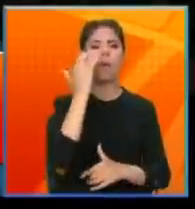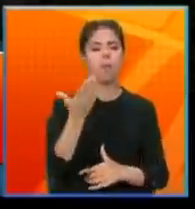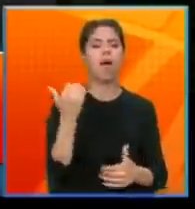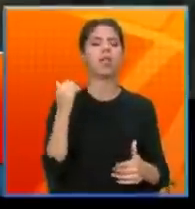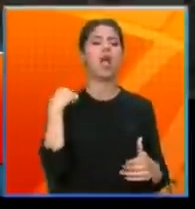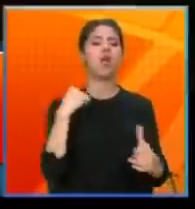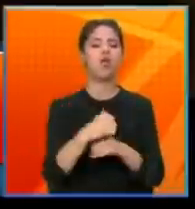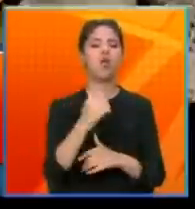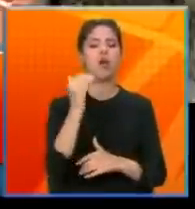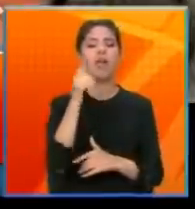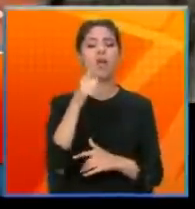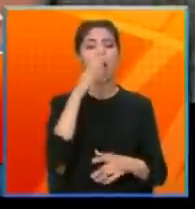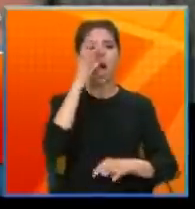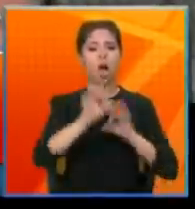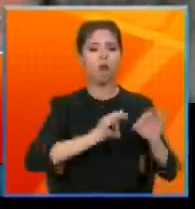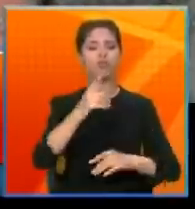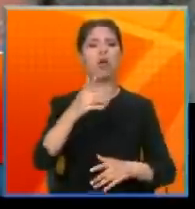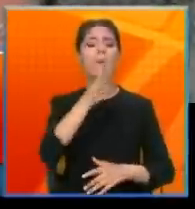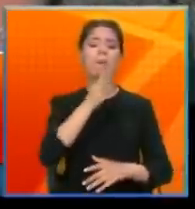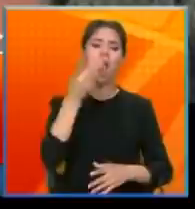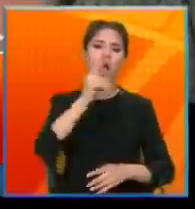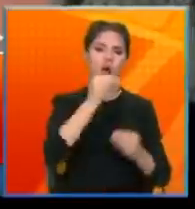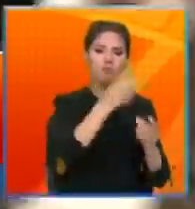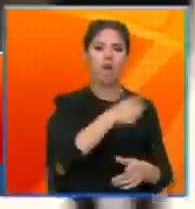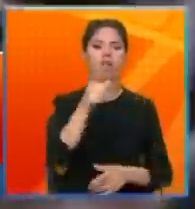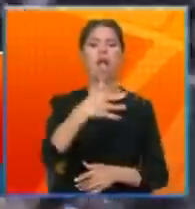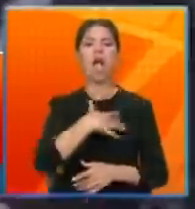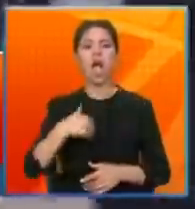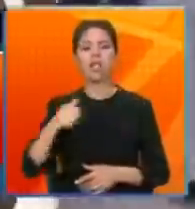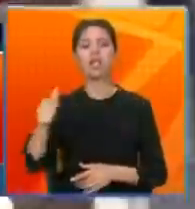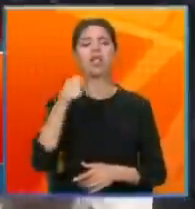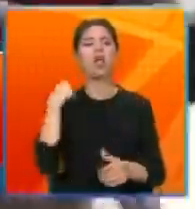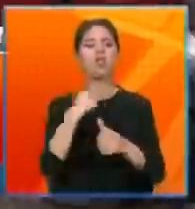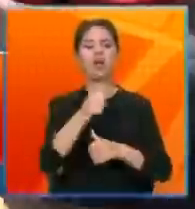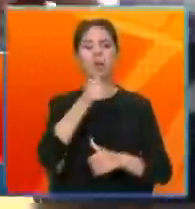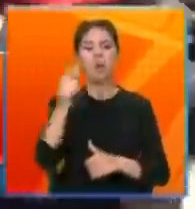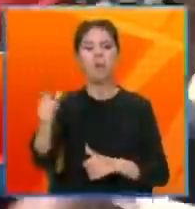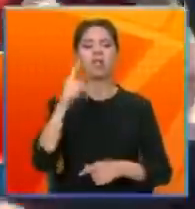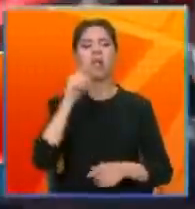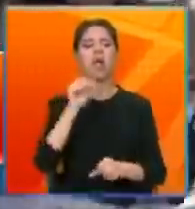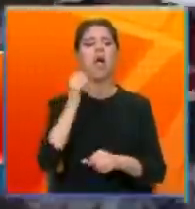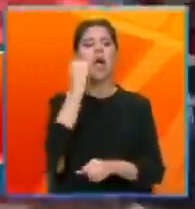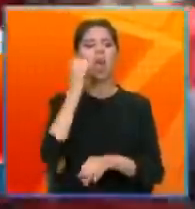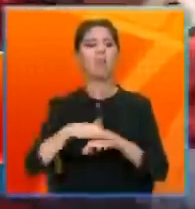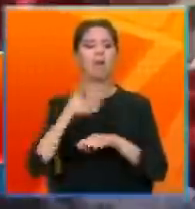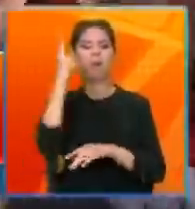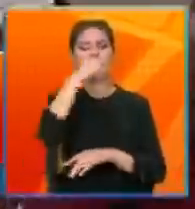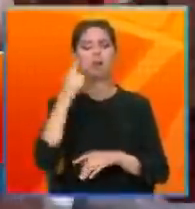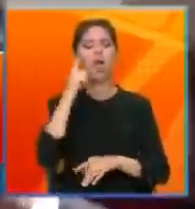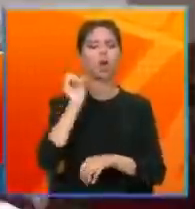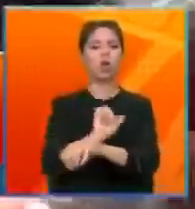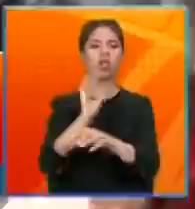adam öldürmekle suçlanıyor. Annesiyle üvey babası ise fuhuşla. İşine bak! Benim canımı sıkma, işine bak! Koş